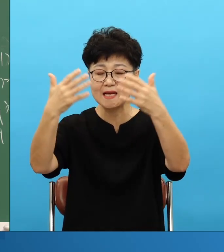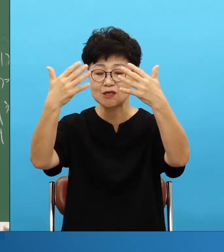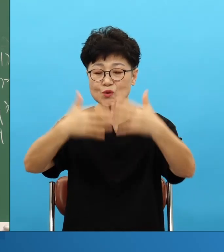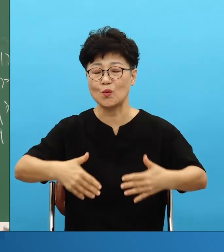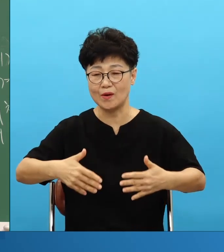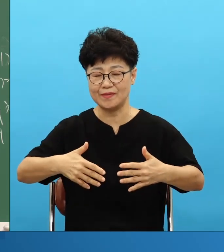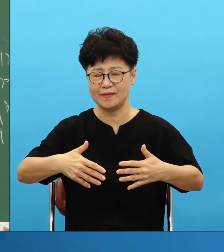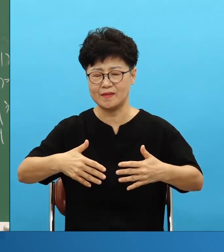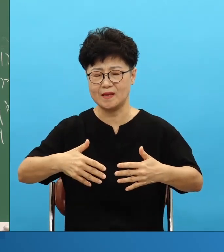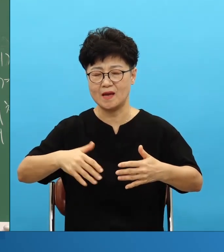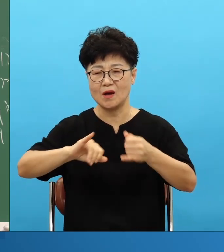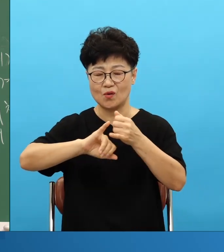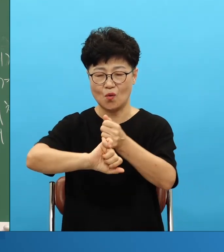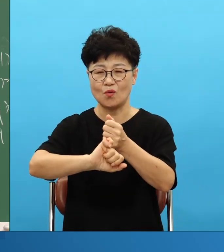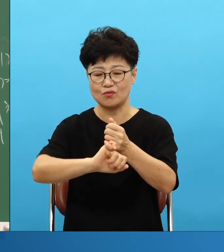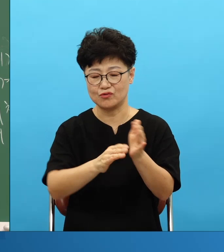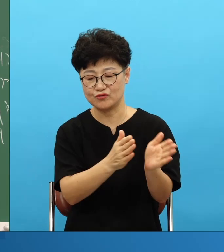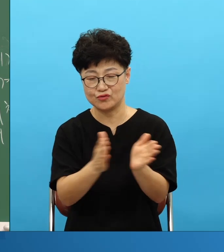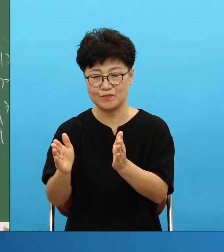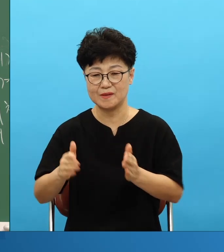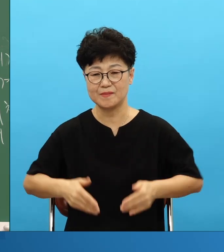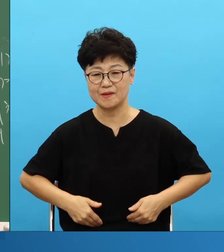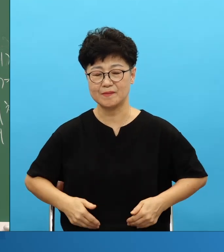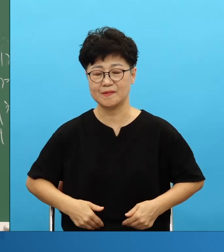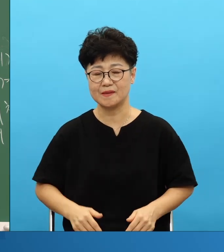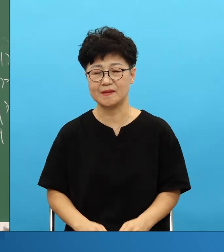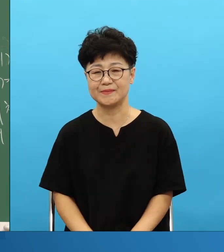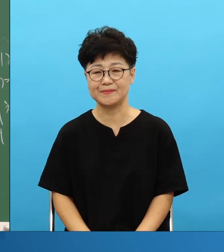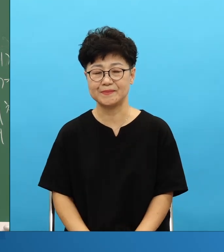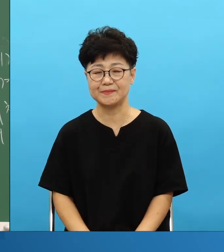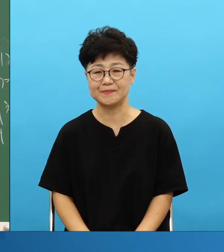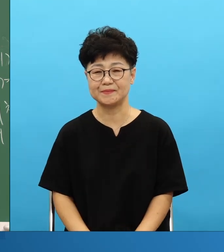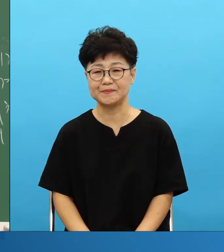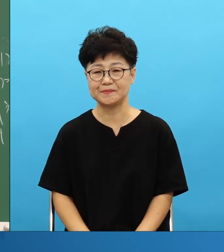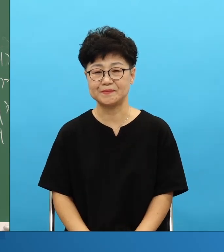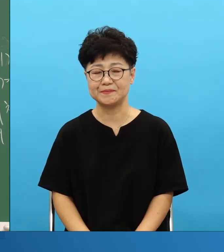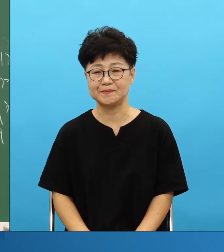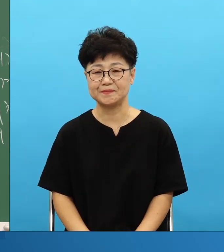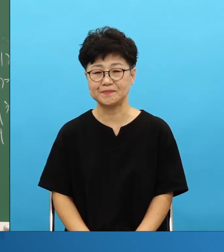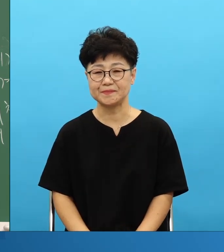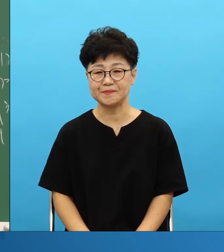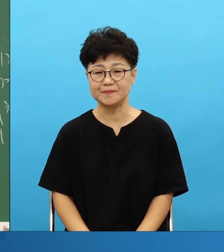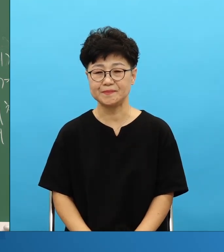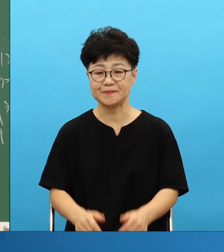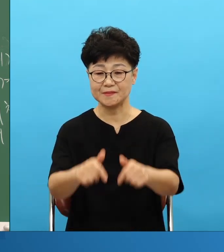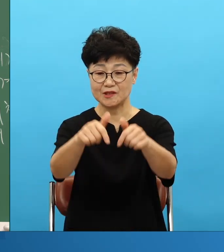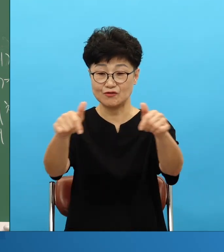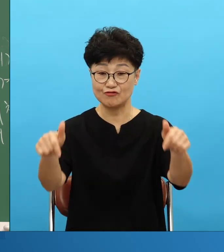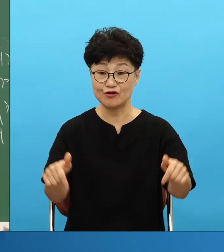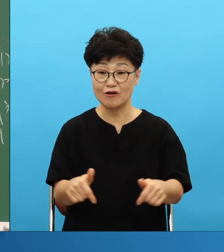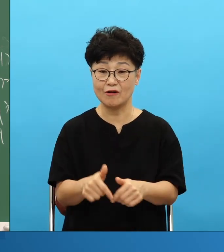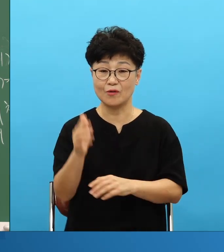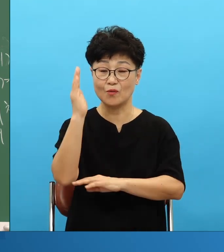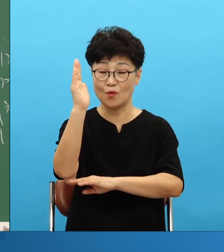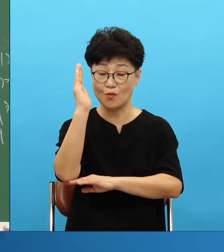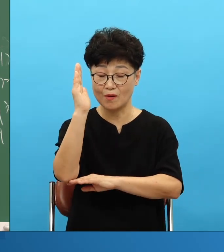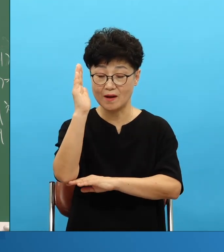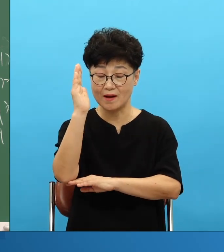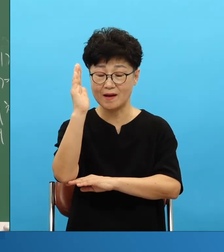earnestly, we must have the conditions to really save America and our churches. 이 구역공고는 전 지역에서 우리 중자들